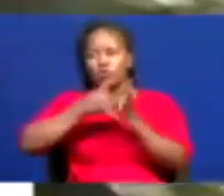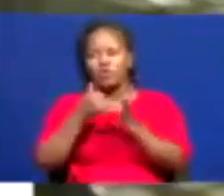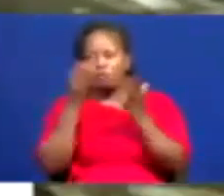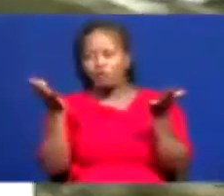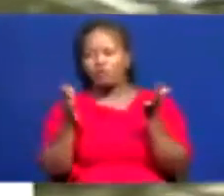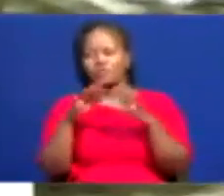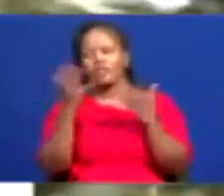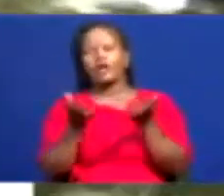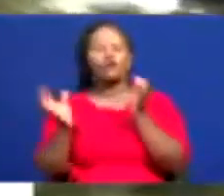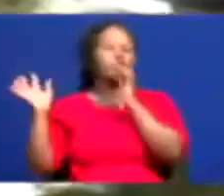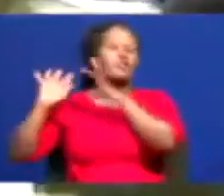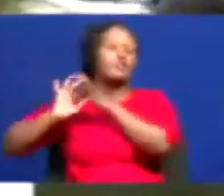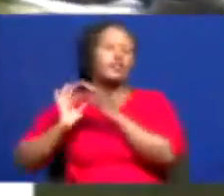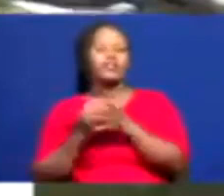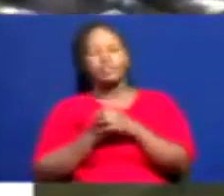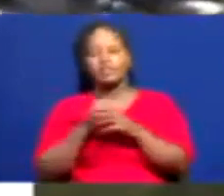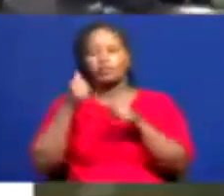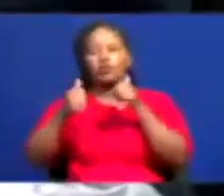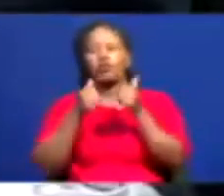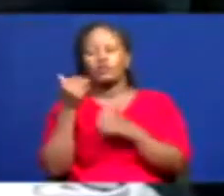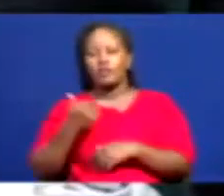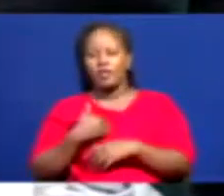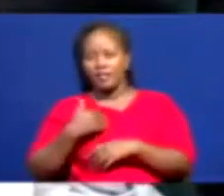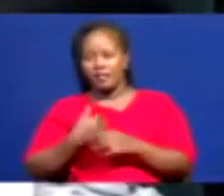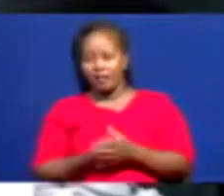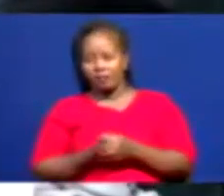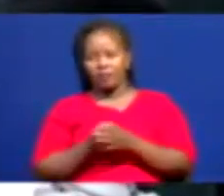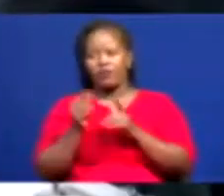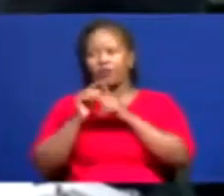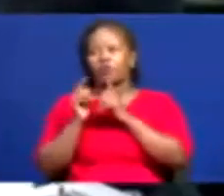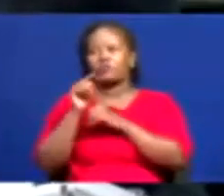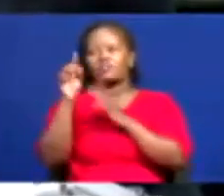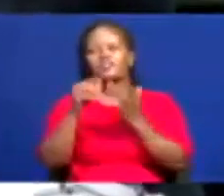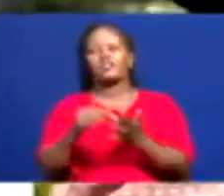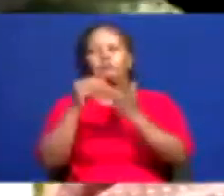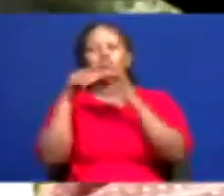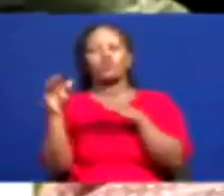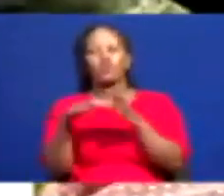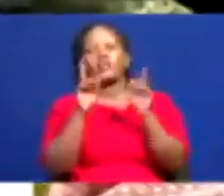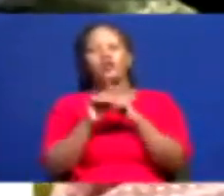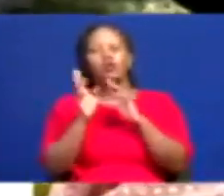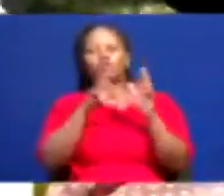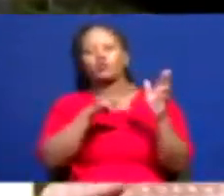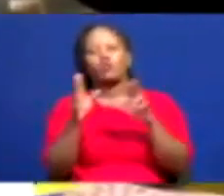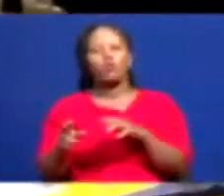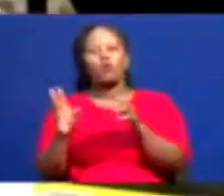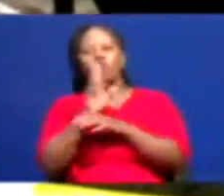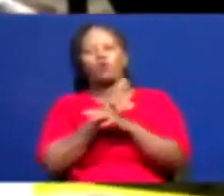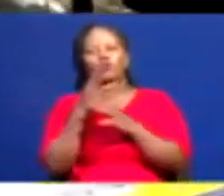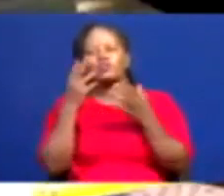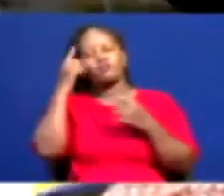ya kitamaduni inayoitwa linga, ambayo ni njia maarufu na ya kawaida ya kutumia